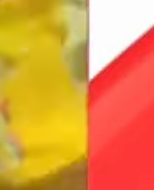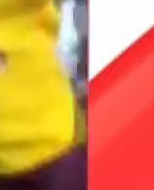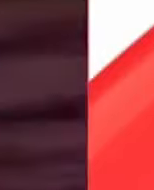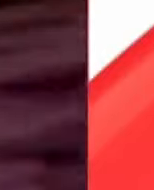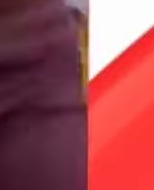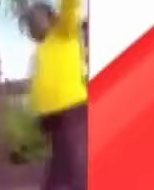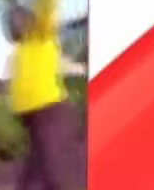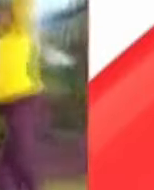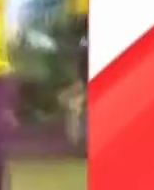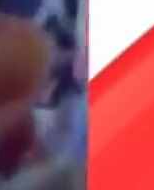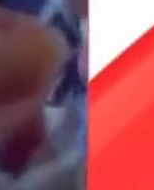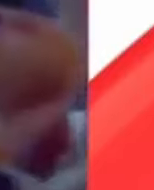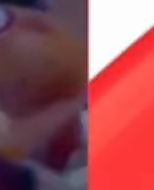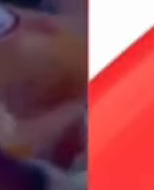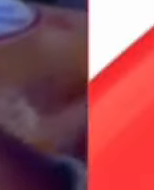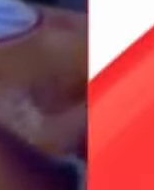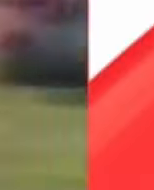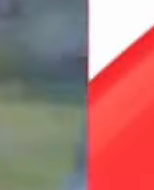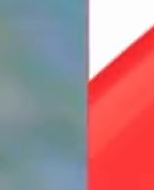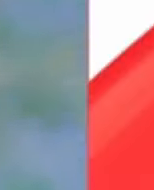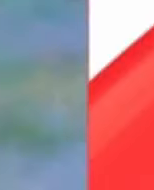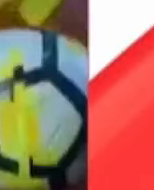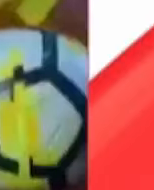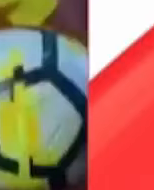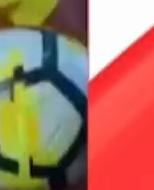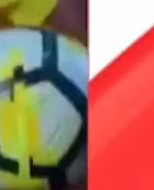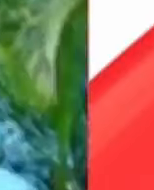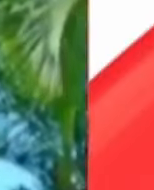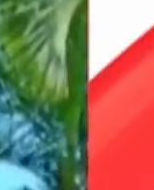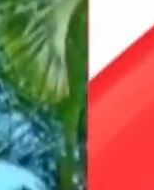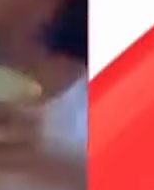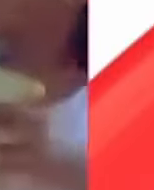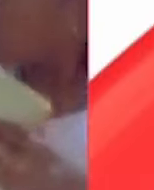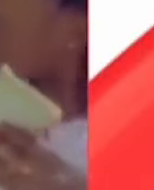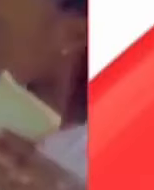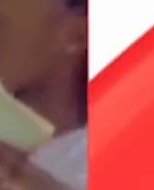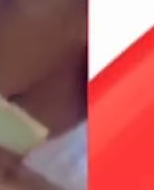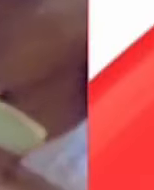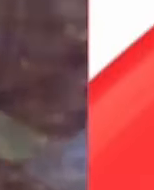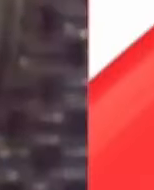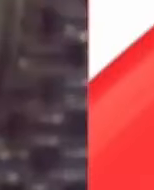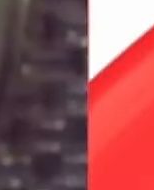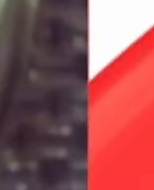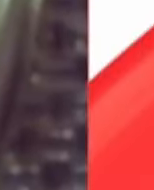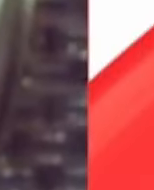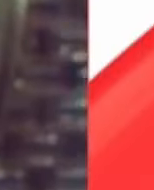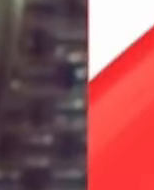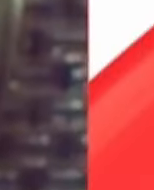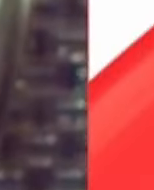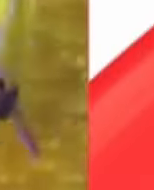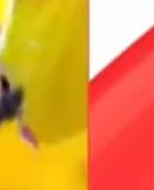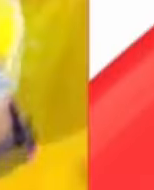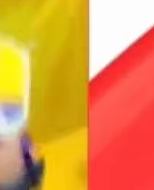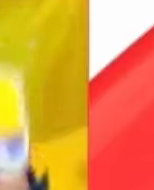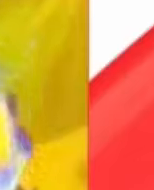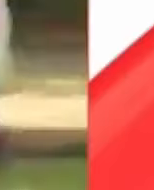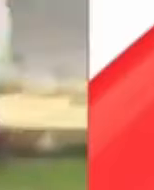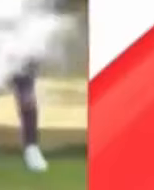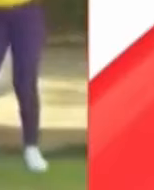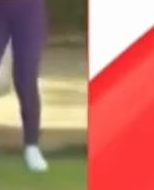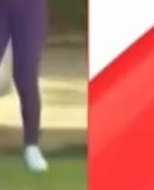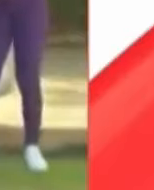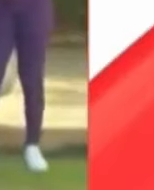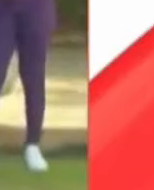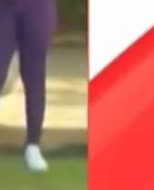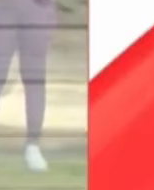Margarine is good for everyone. When you eat it, it makes your body grow strong and healthy. So always spread it, taste it, and love it.